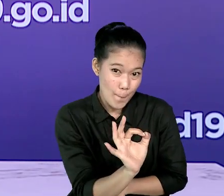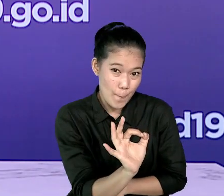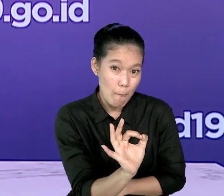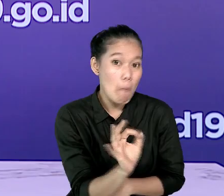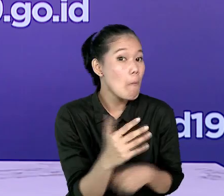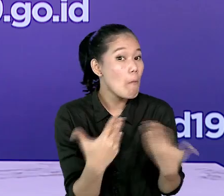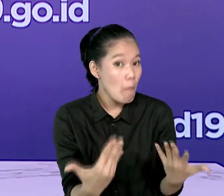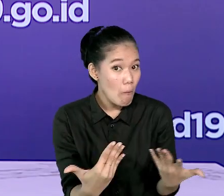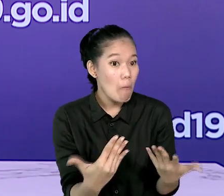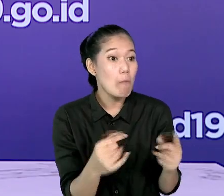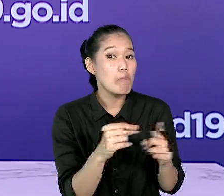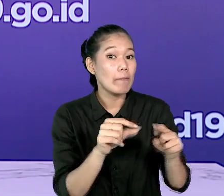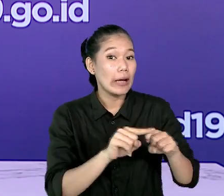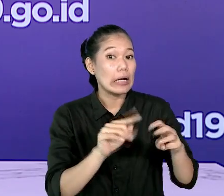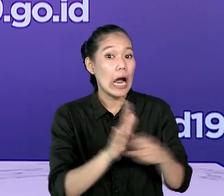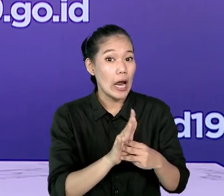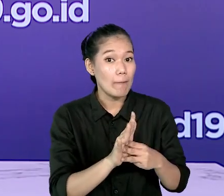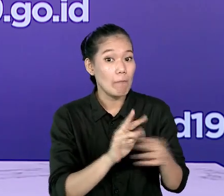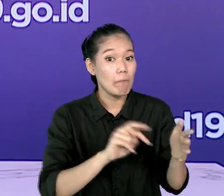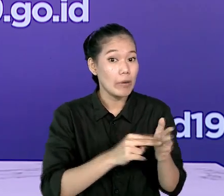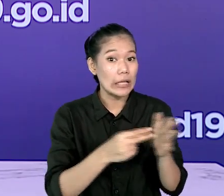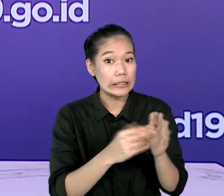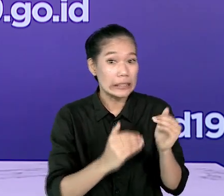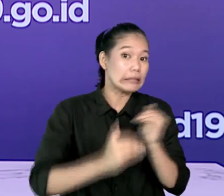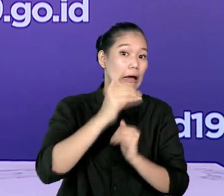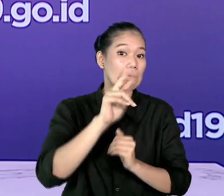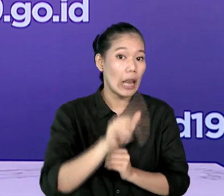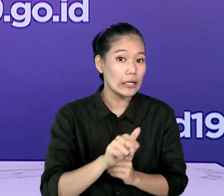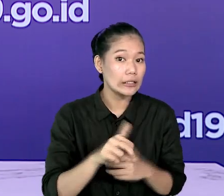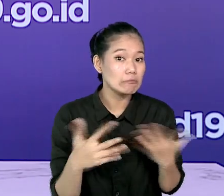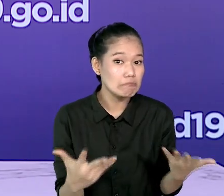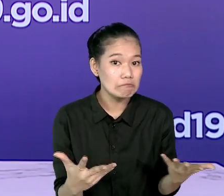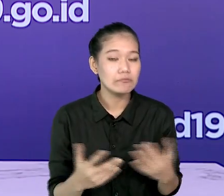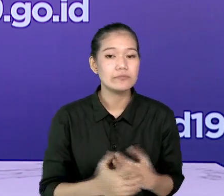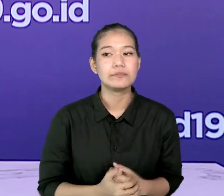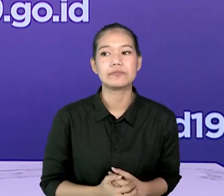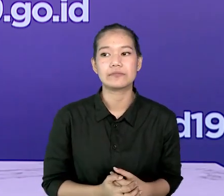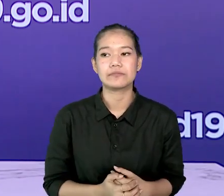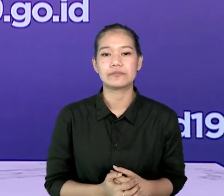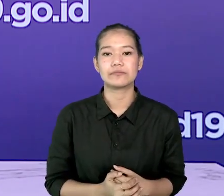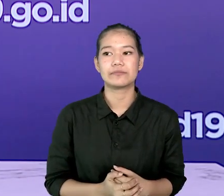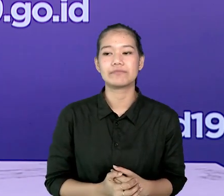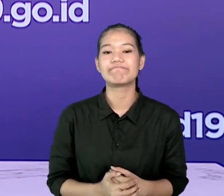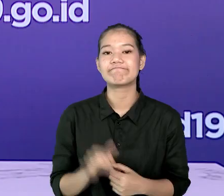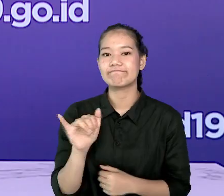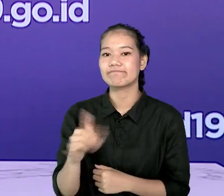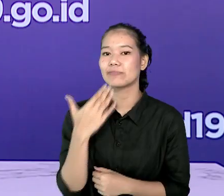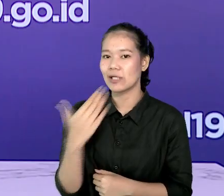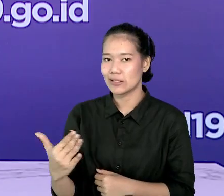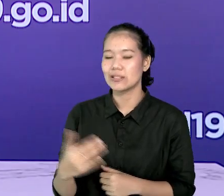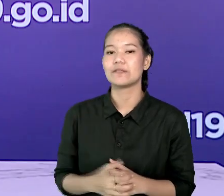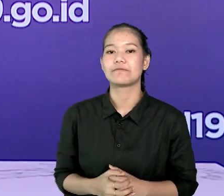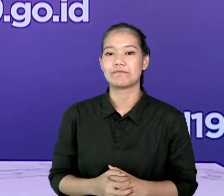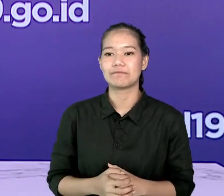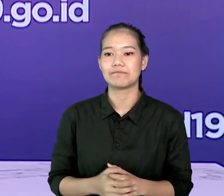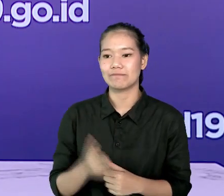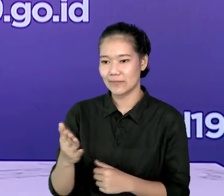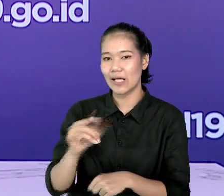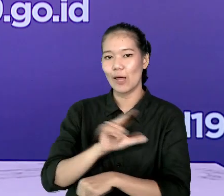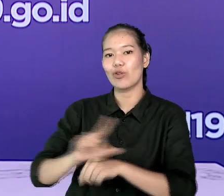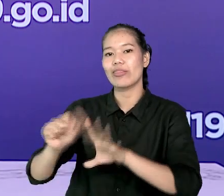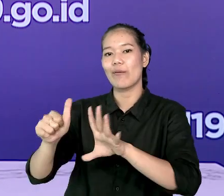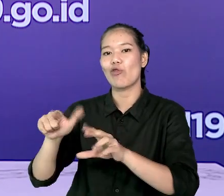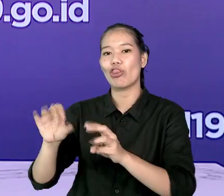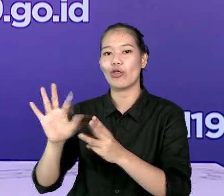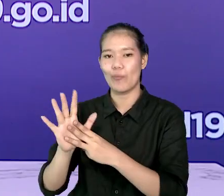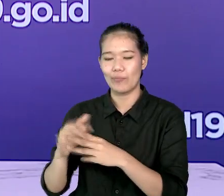target, apakah level PPKM langsung kembali naik meski indikator leveling lainnya tergolong baik? Ya, terima kasih pada